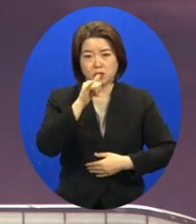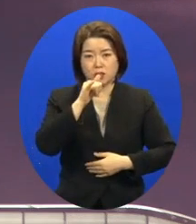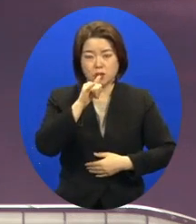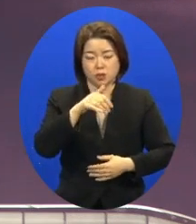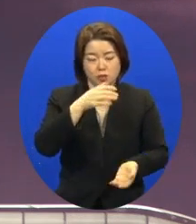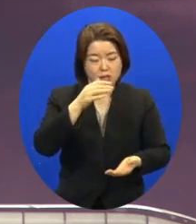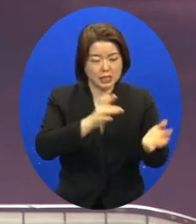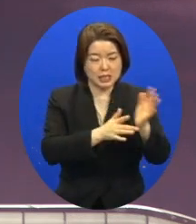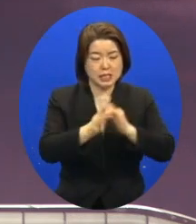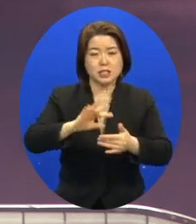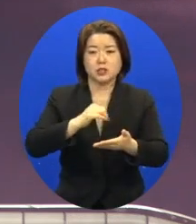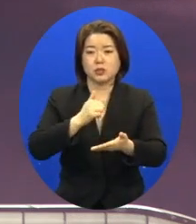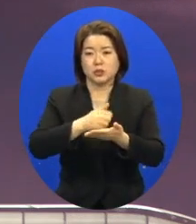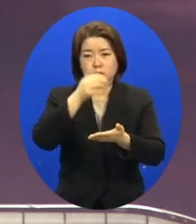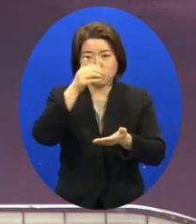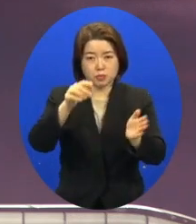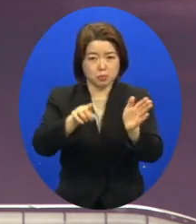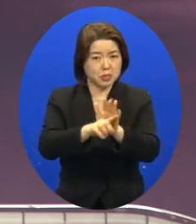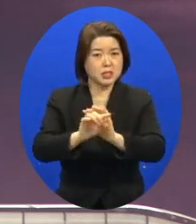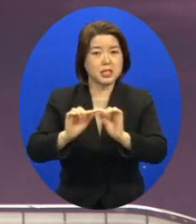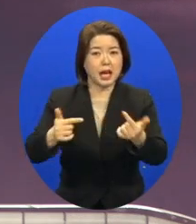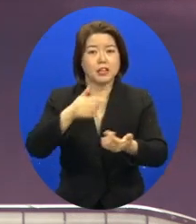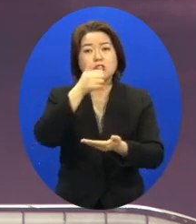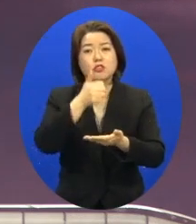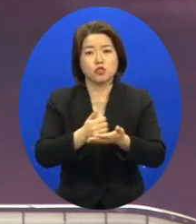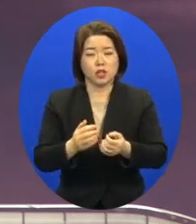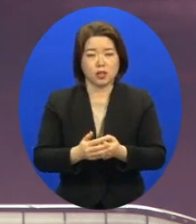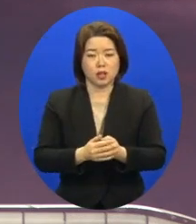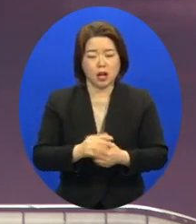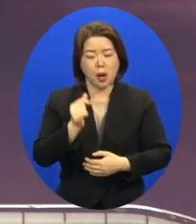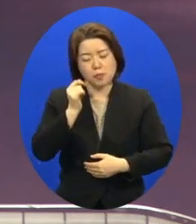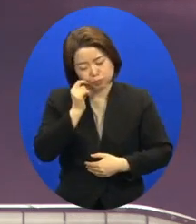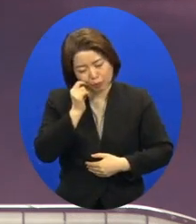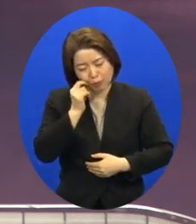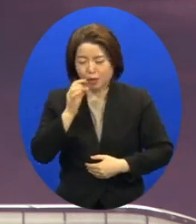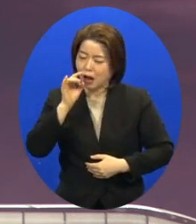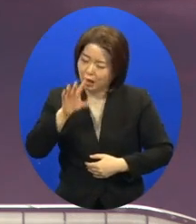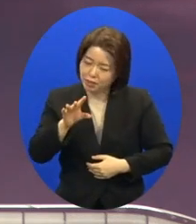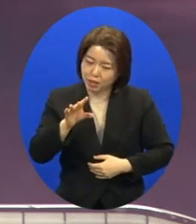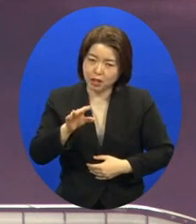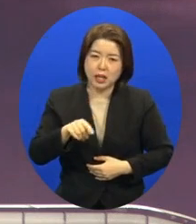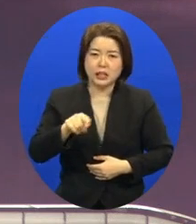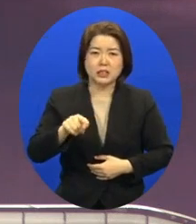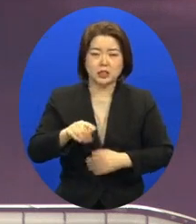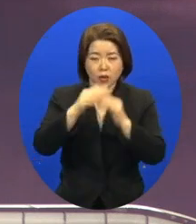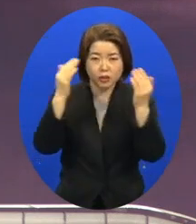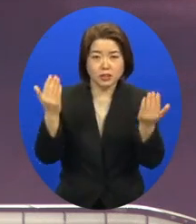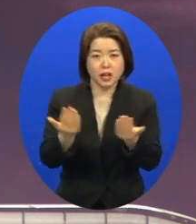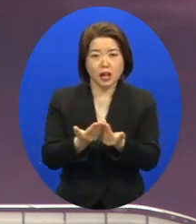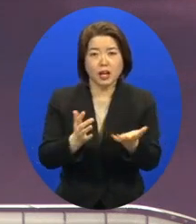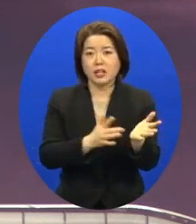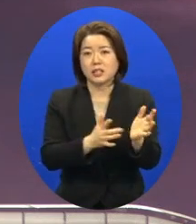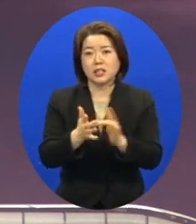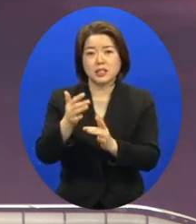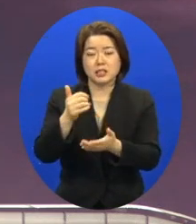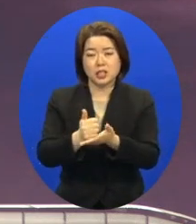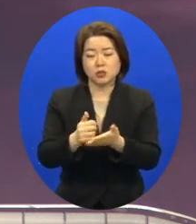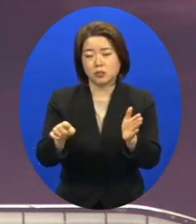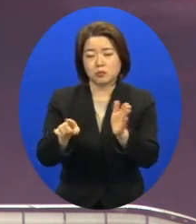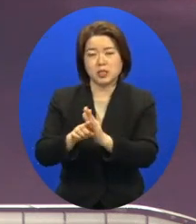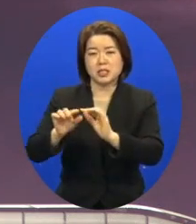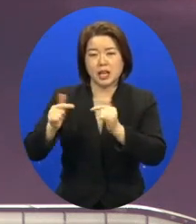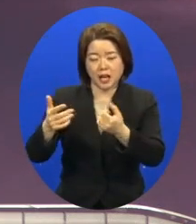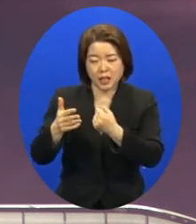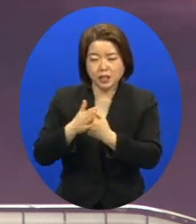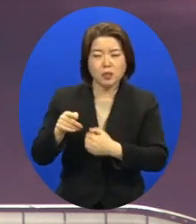그리스도를 안 믿는 죄입니다. 못해요, 안 돼요, 그거 다 예수님을 안 믿으니까